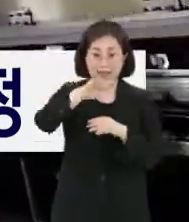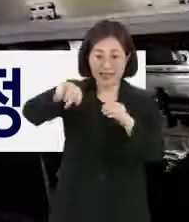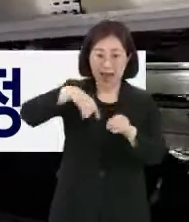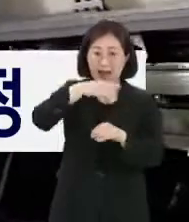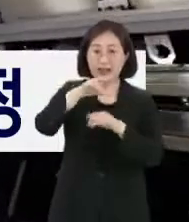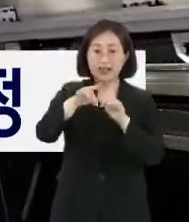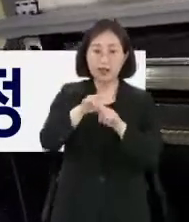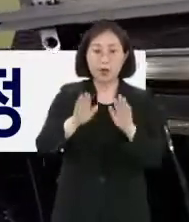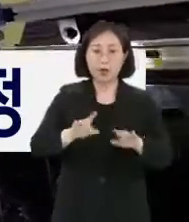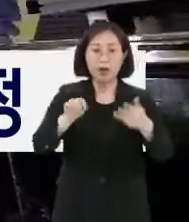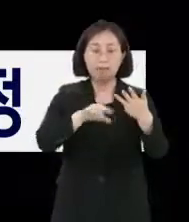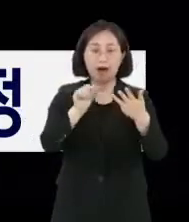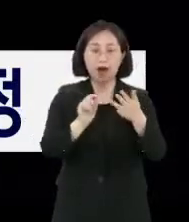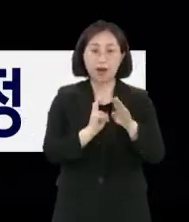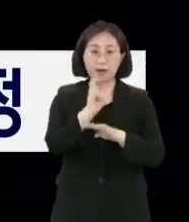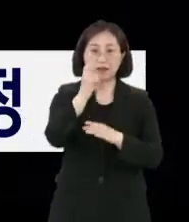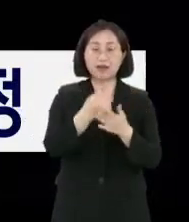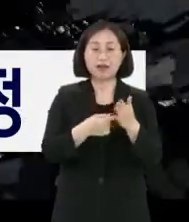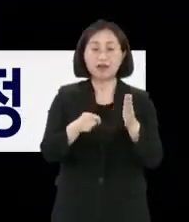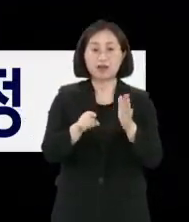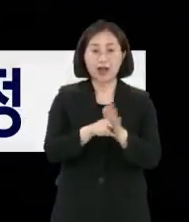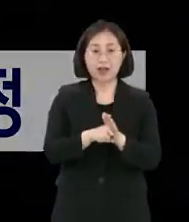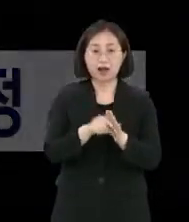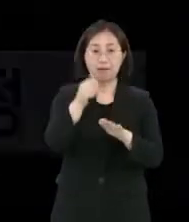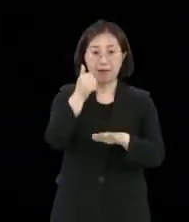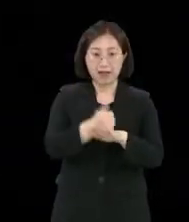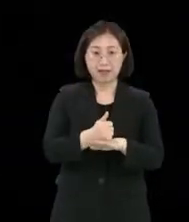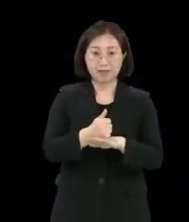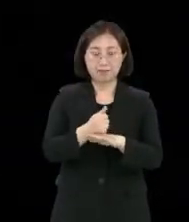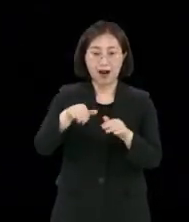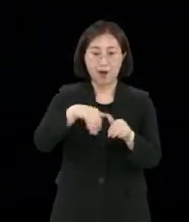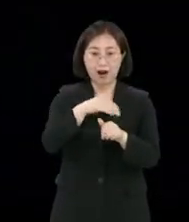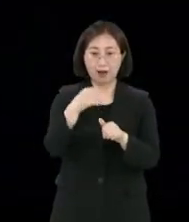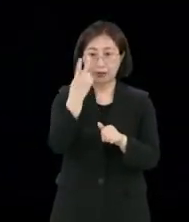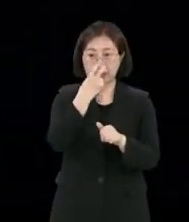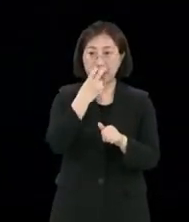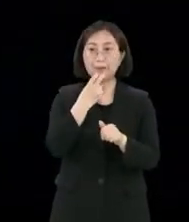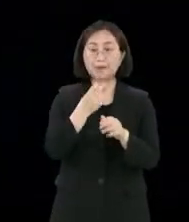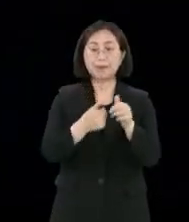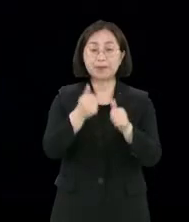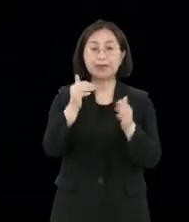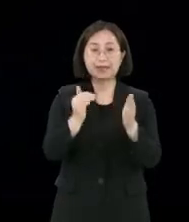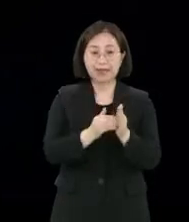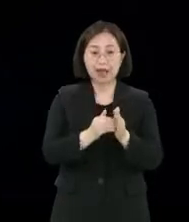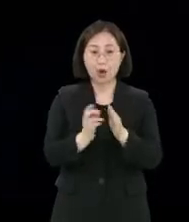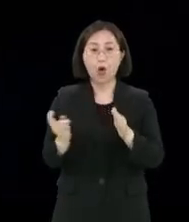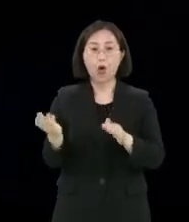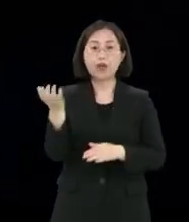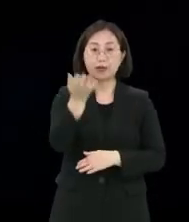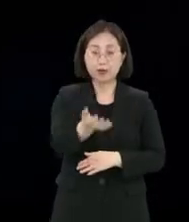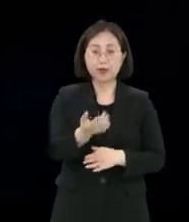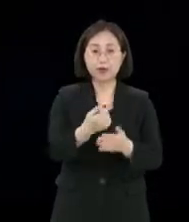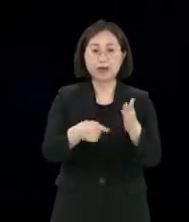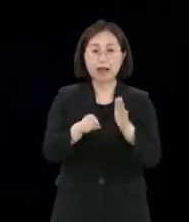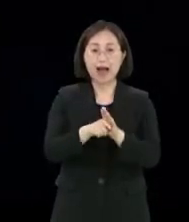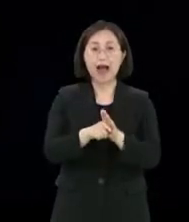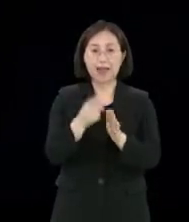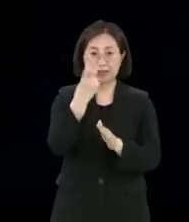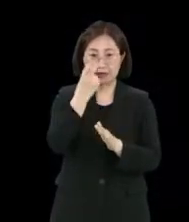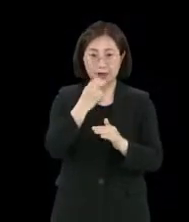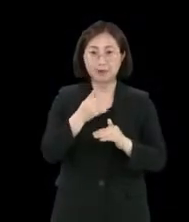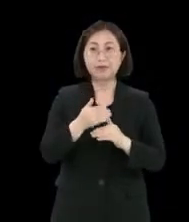탐사선은 올해 8월 발사를 위해 마지막 우주 환경 시험을 끝내고 발사장 이송을 위한 최종 점검 작업을